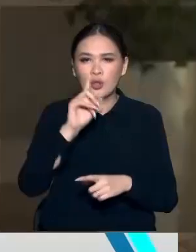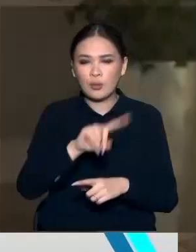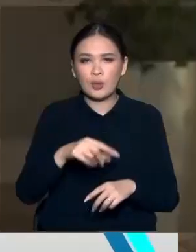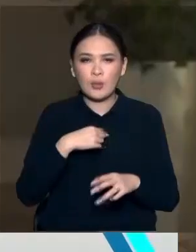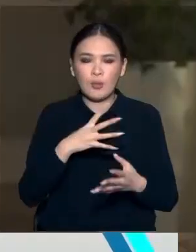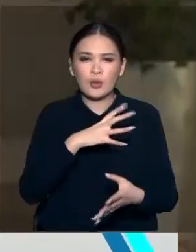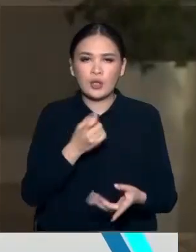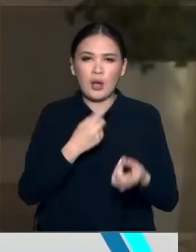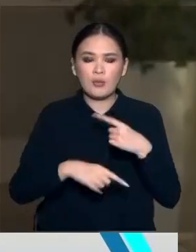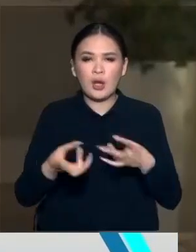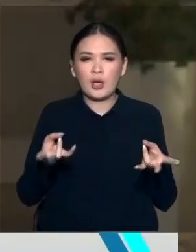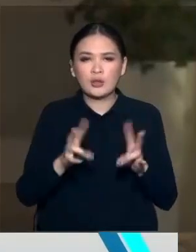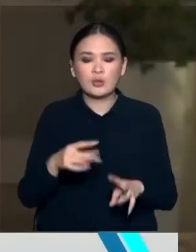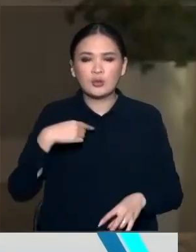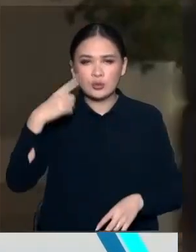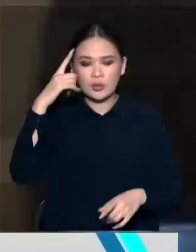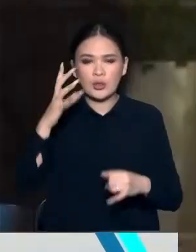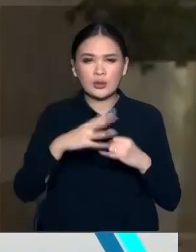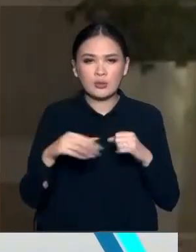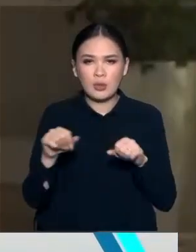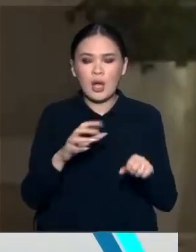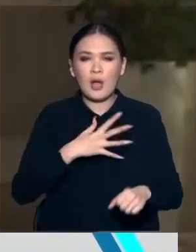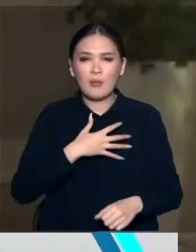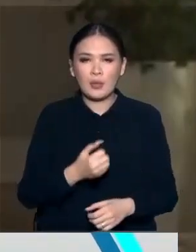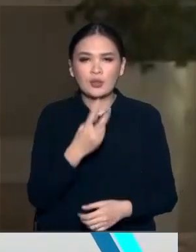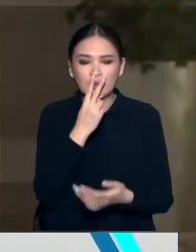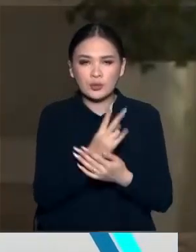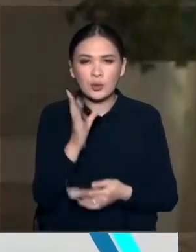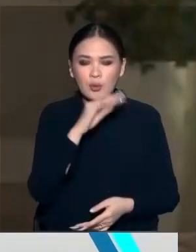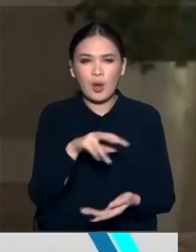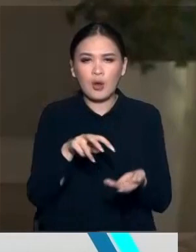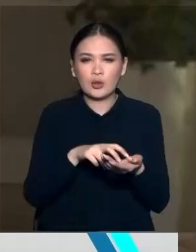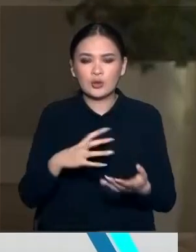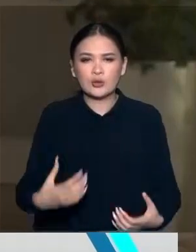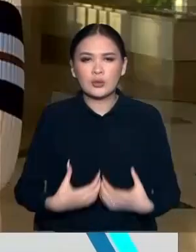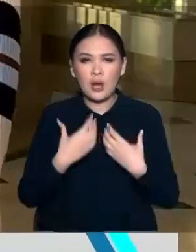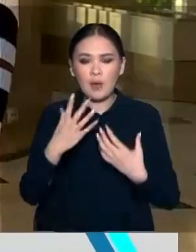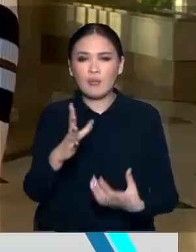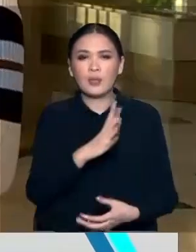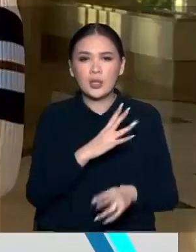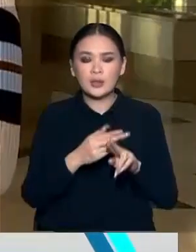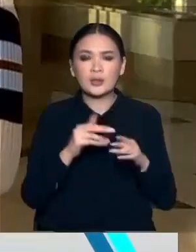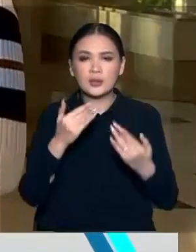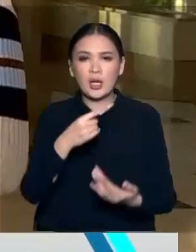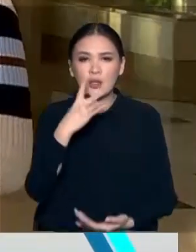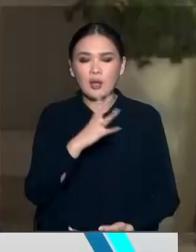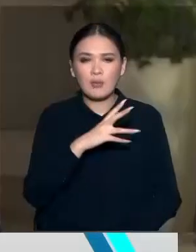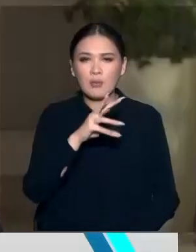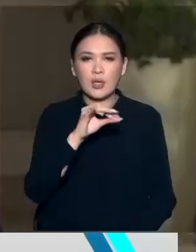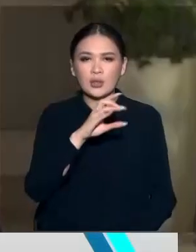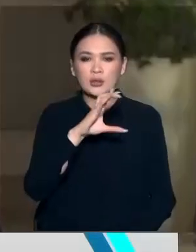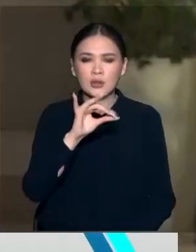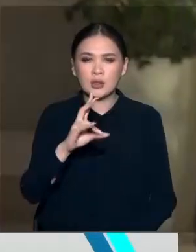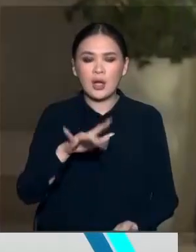Газиантеп қаласында қайтадан қалып осы жер сілкінісінің куәгері боламыз ба деген қорқынышты үрейлер болған болатын. Сен жаңа айтып отырсың, ол Мерсин қаласынан келдім